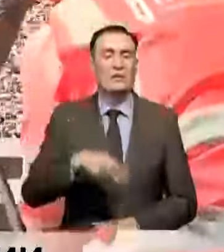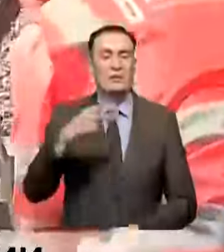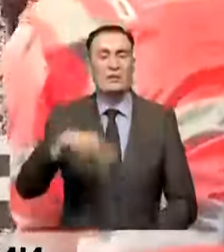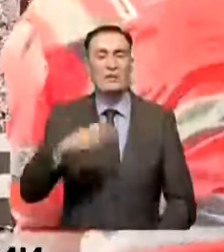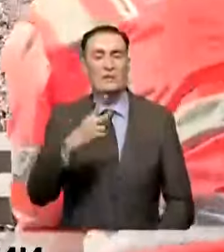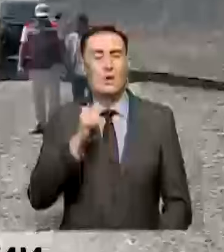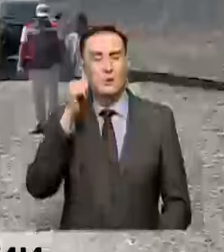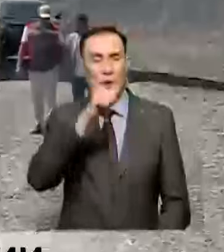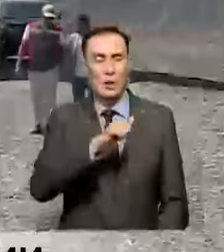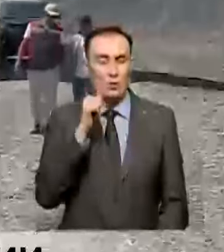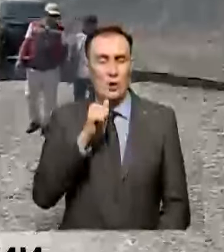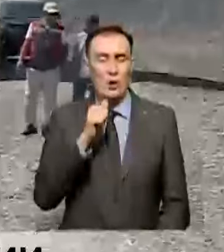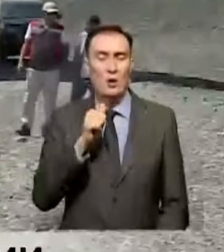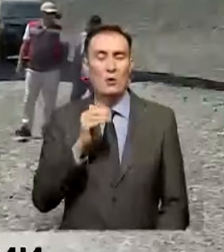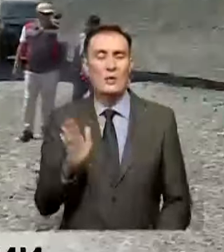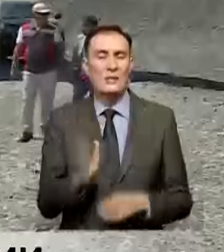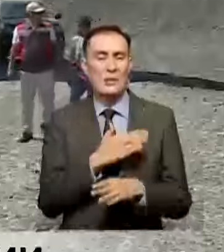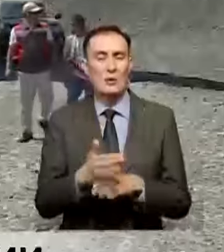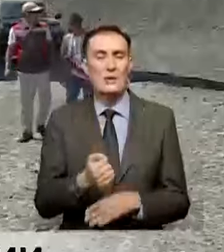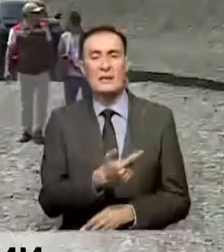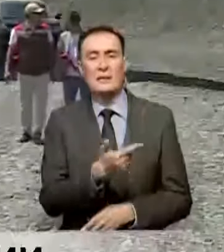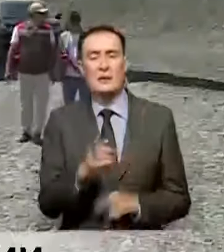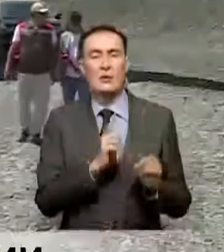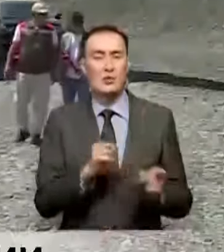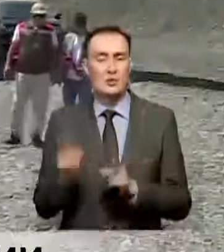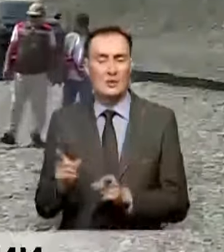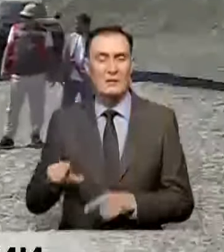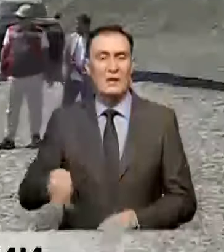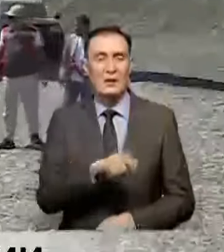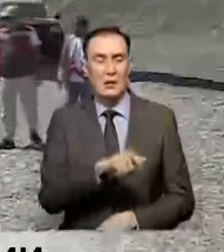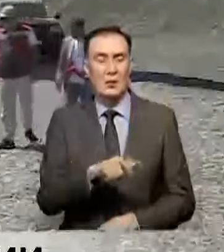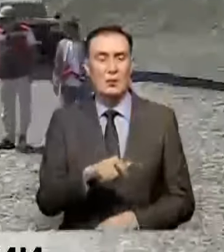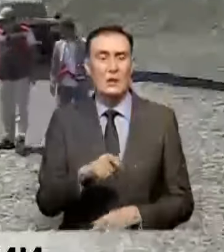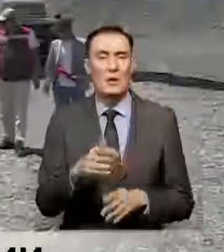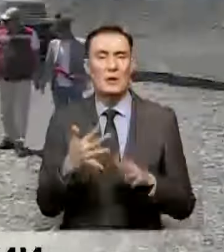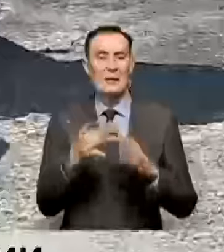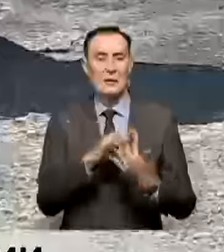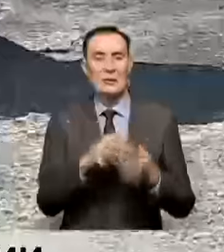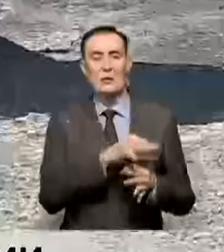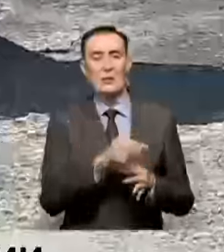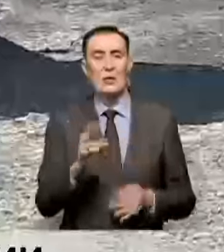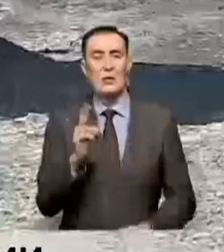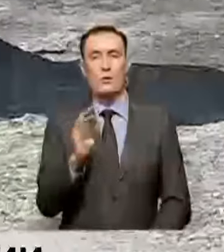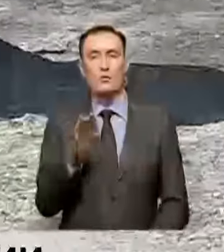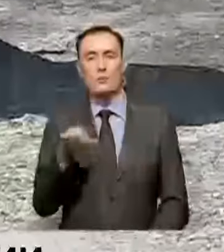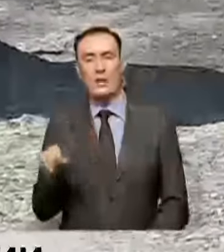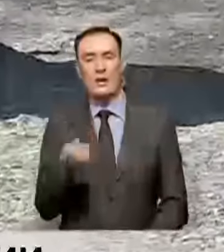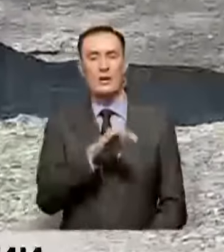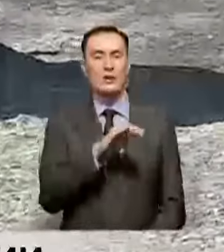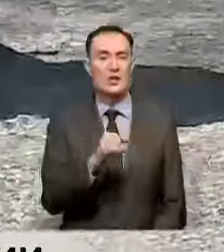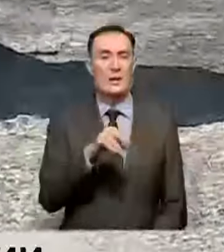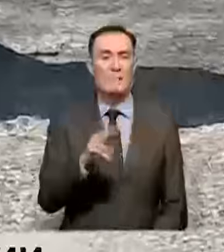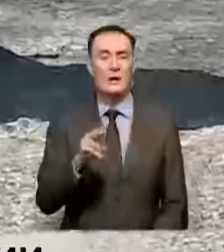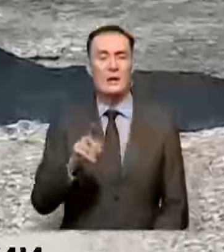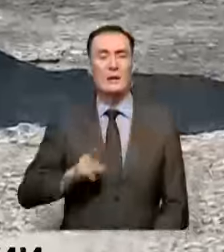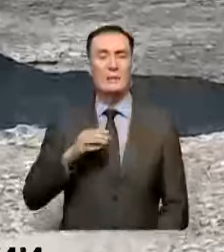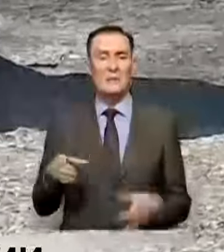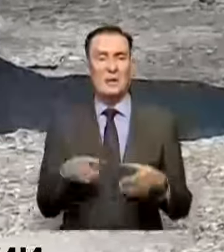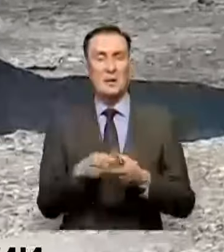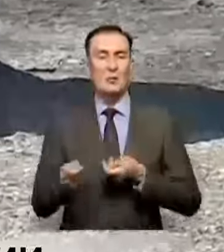2022 года. Объект разделен на несколько участков. Дорогу между населенными пунктами Коктума и Жайпак укладывает бригада